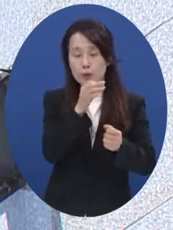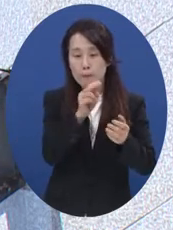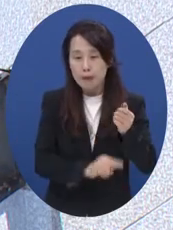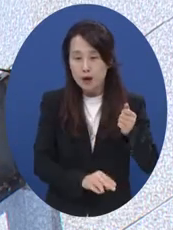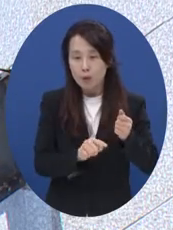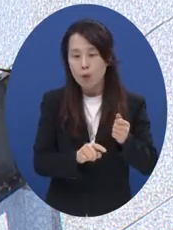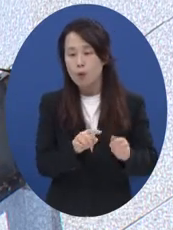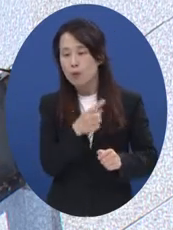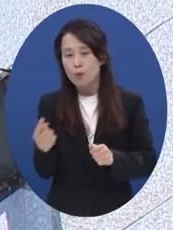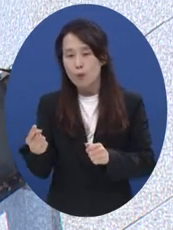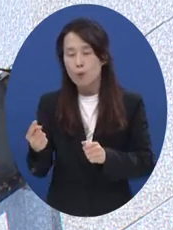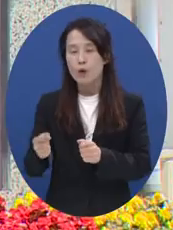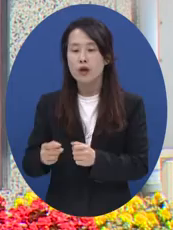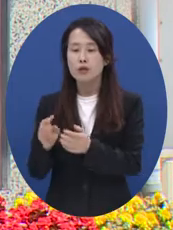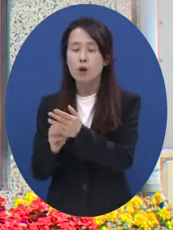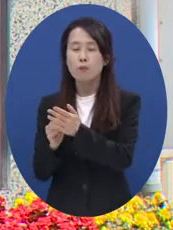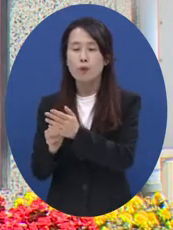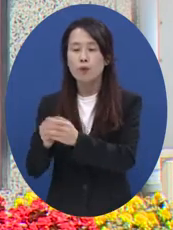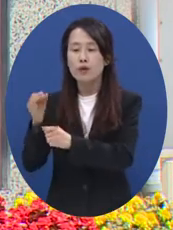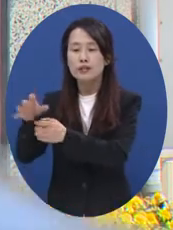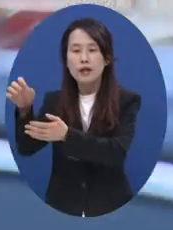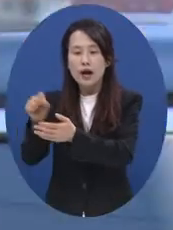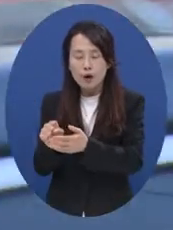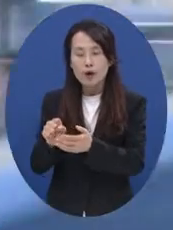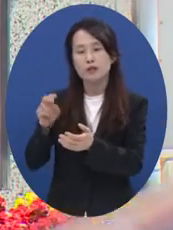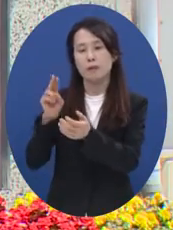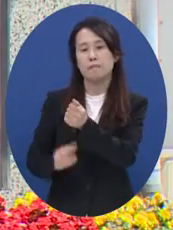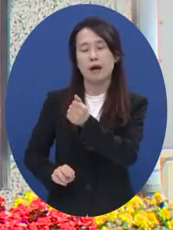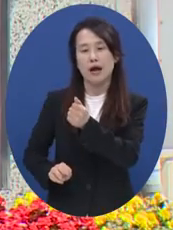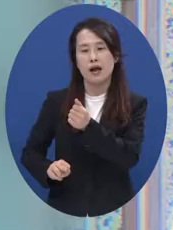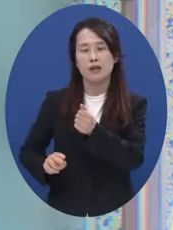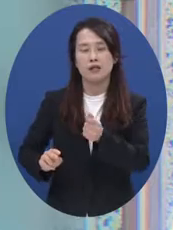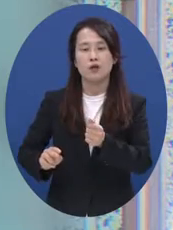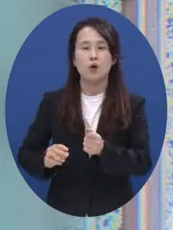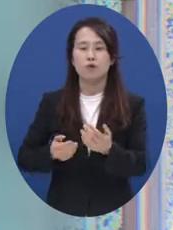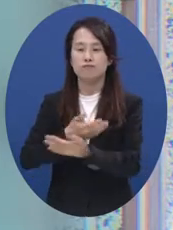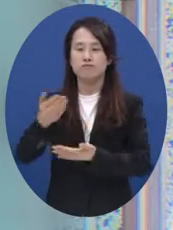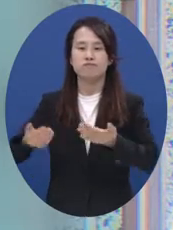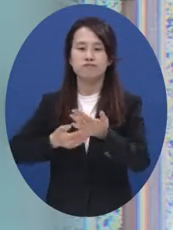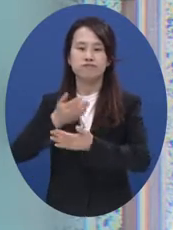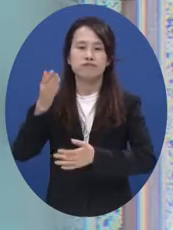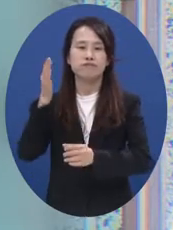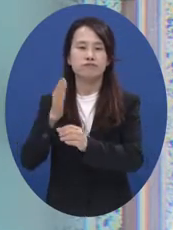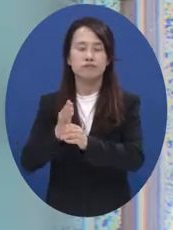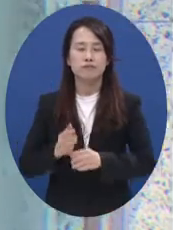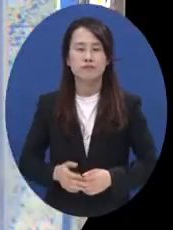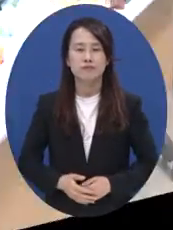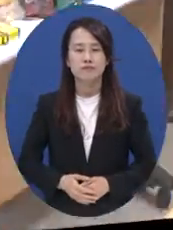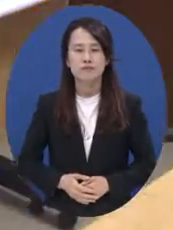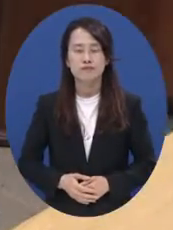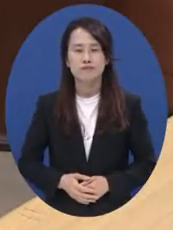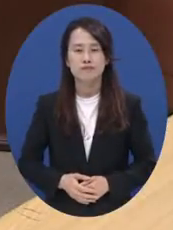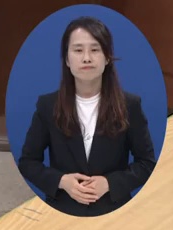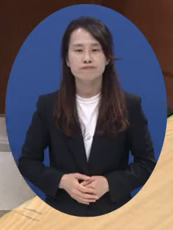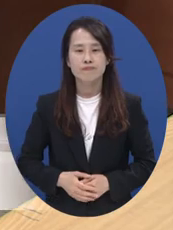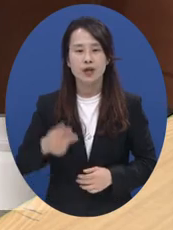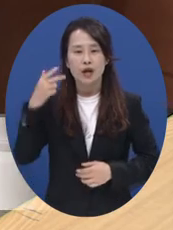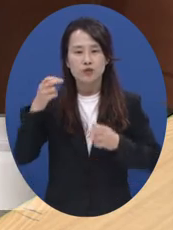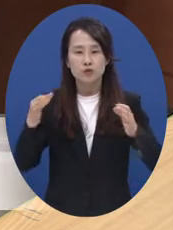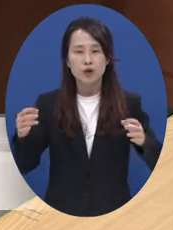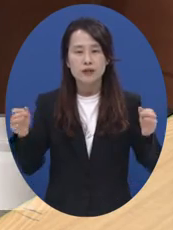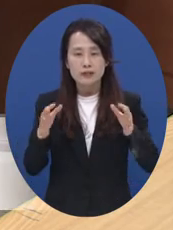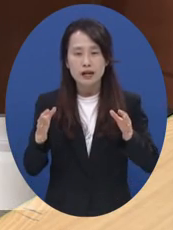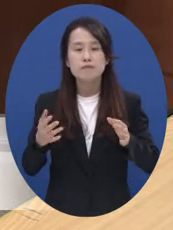다른 한편으론 보따리상 등을 통해 공급받은 미검역 밀수식품을 소매상에 판 겁니다. 일주일가량